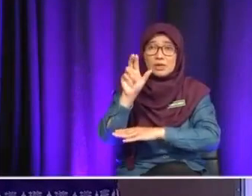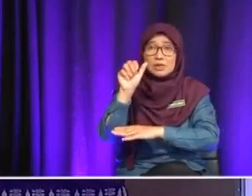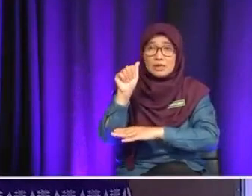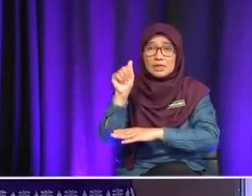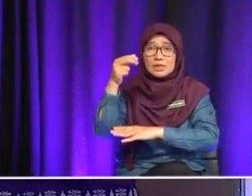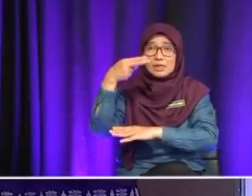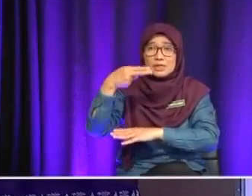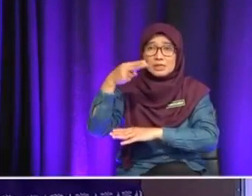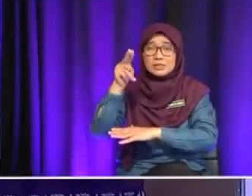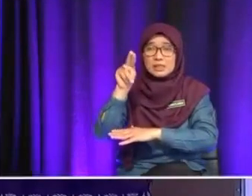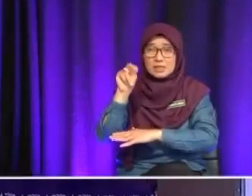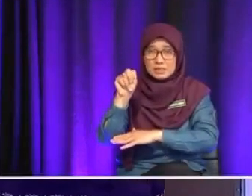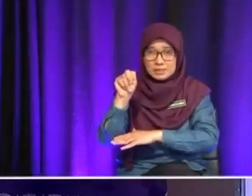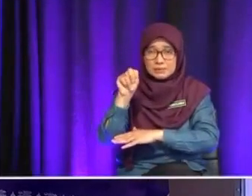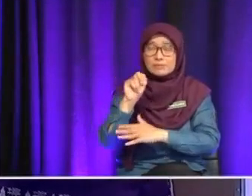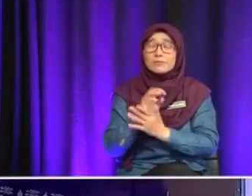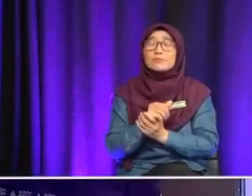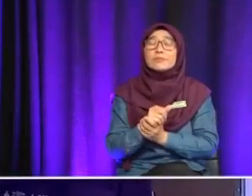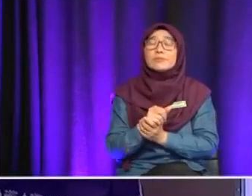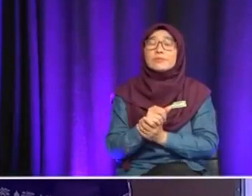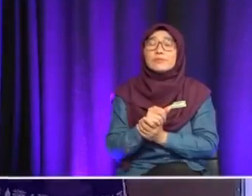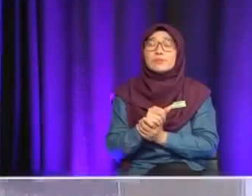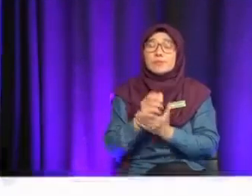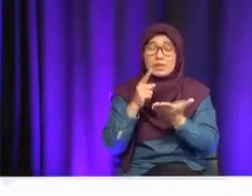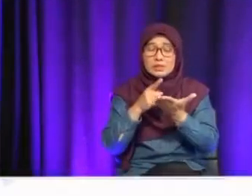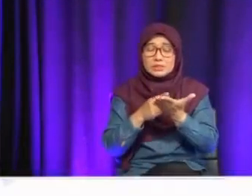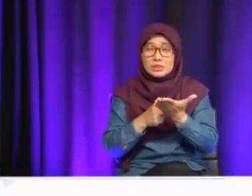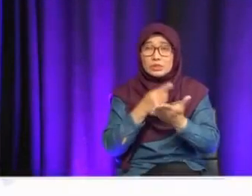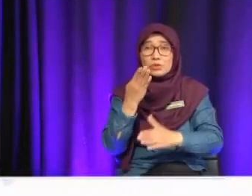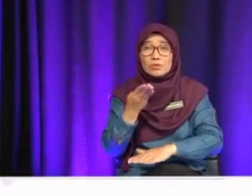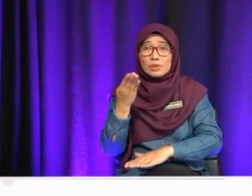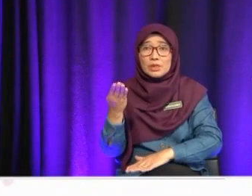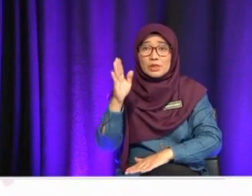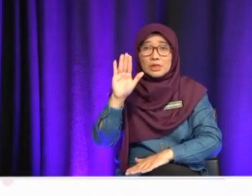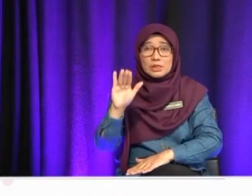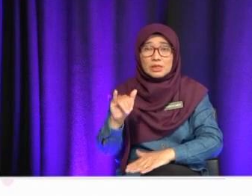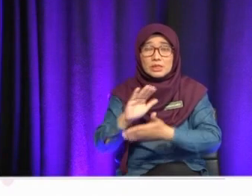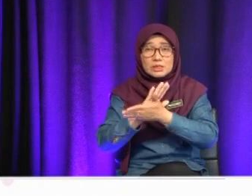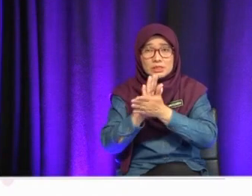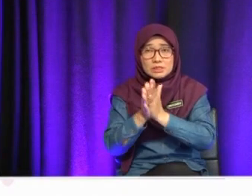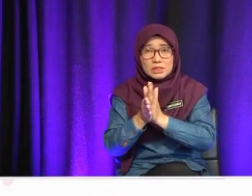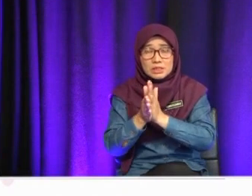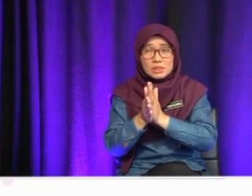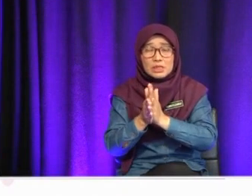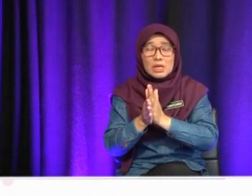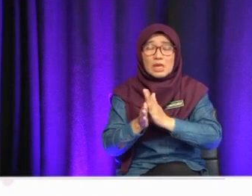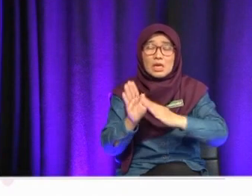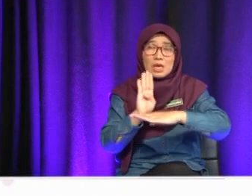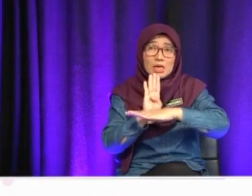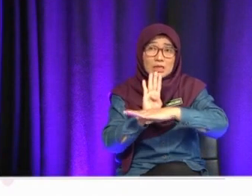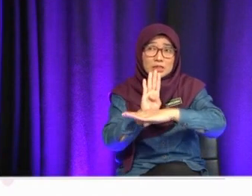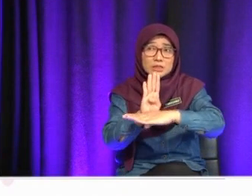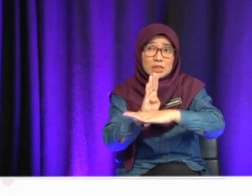ar-rahnu? Ar-rahnu ialah sesuatu barangan yang dijadikan cagaran oleh